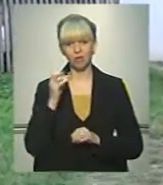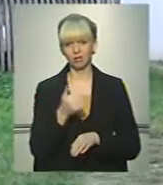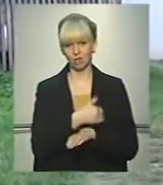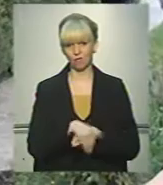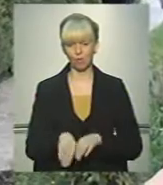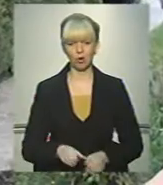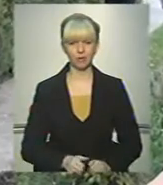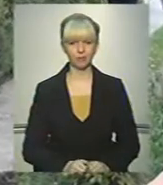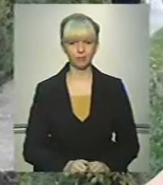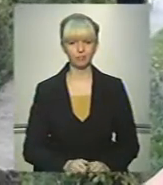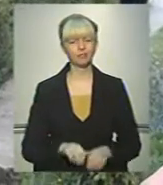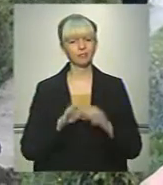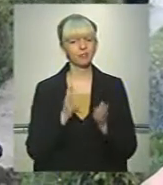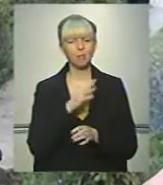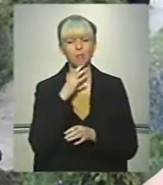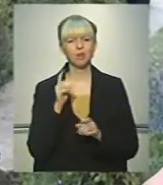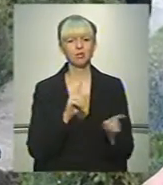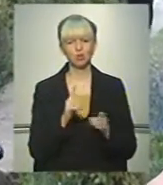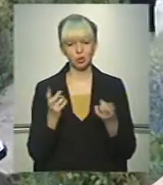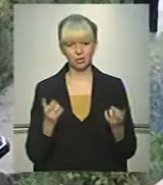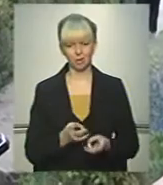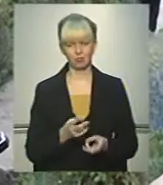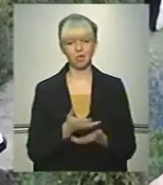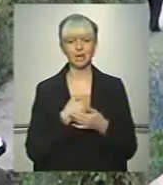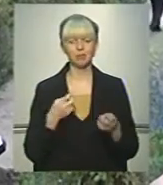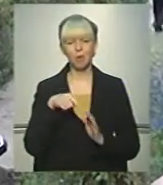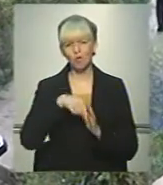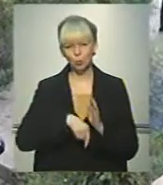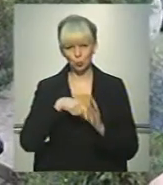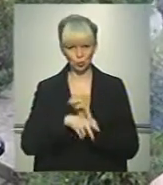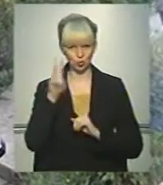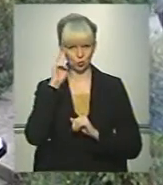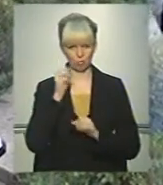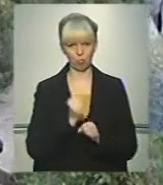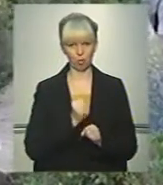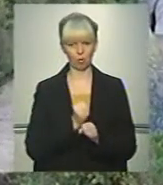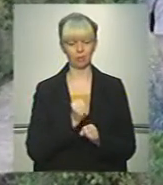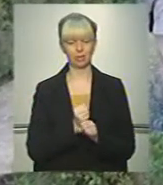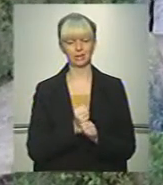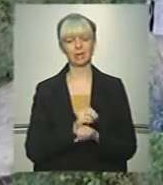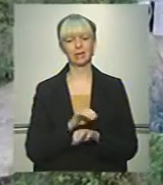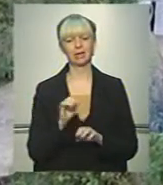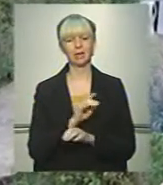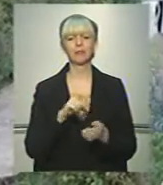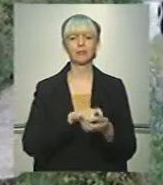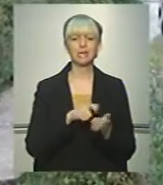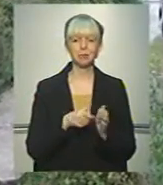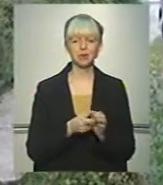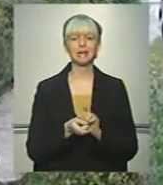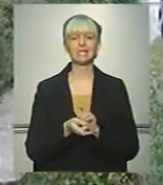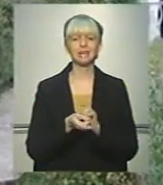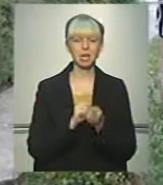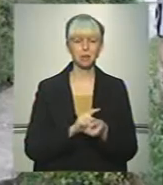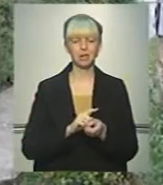дворі. Нам ще дуже багато чого треба. Нам треба ще внутрішні туалети поробити і кімнати,